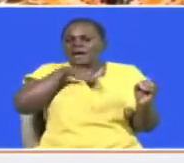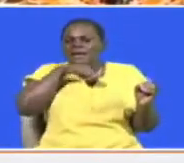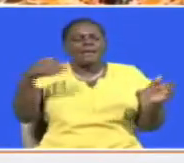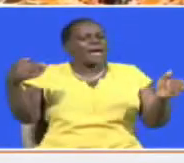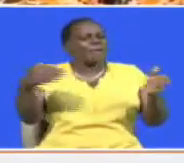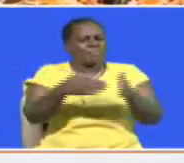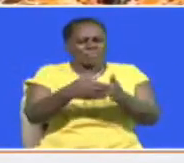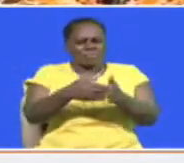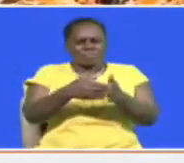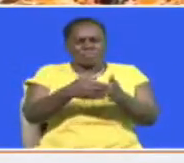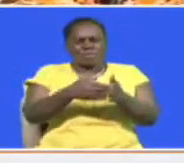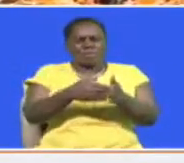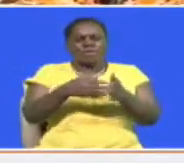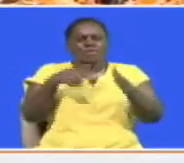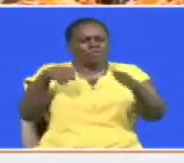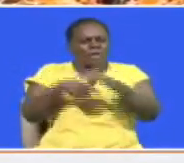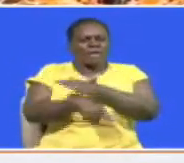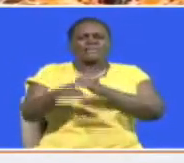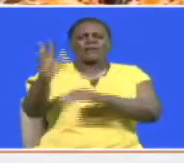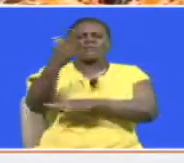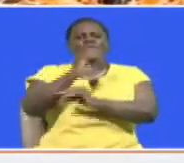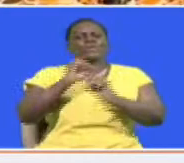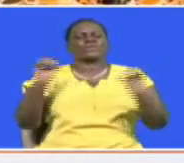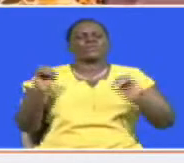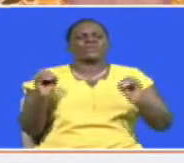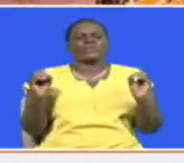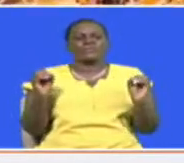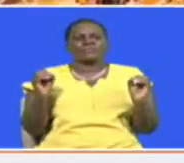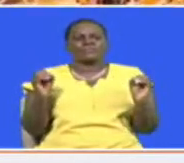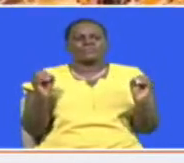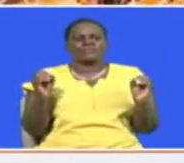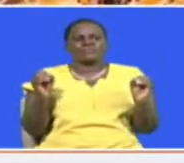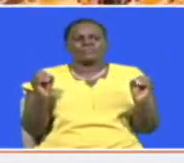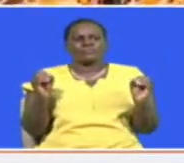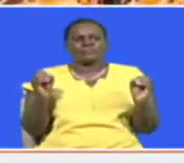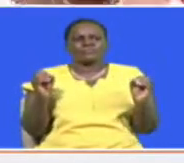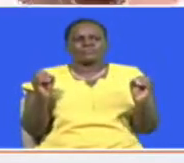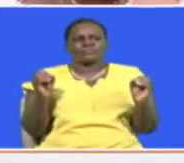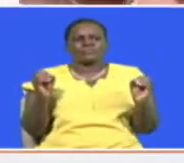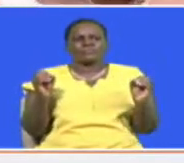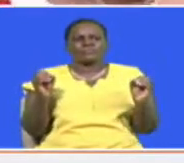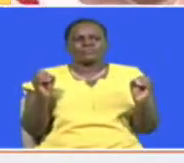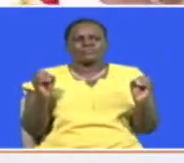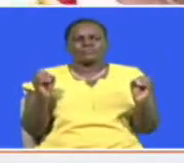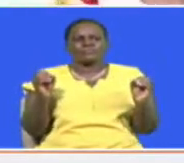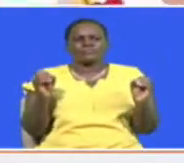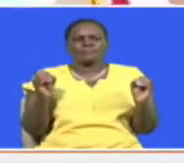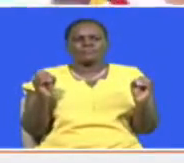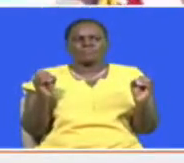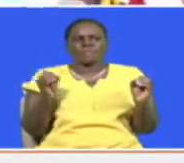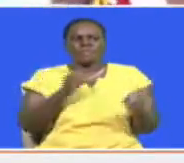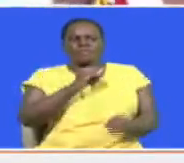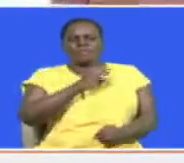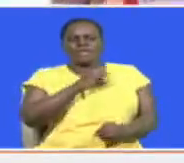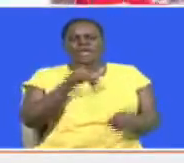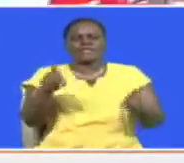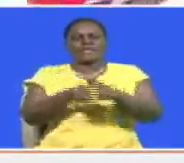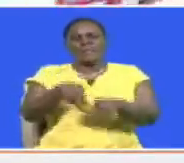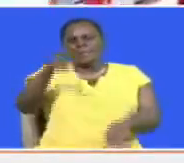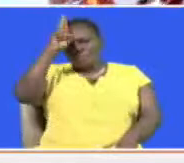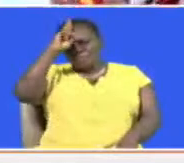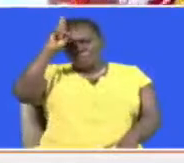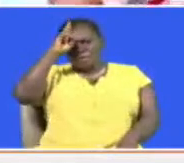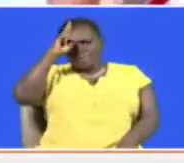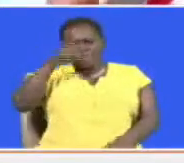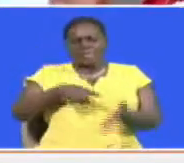Odinga amekatazwa kuenda kuangalia kule katika yale katika pale ambapo mili imezikwa. This fell on deaf ears as police